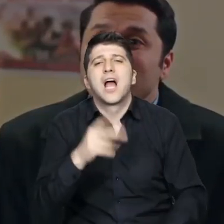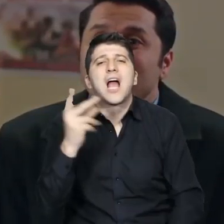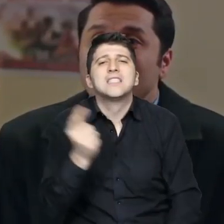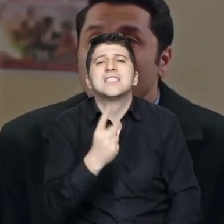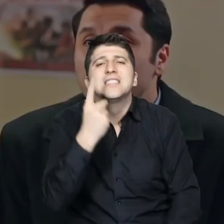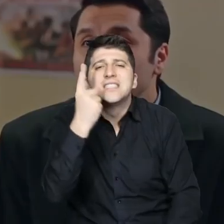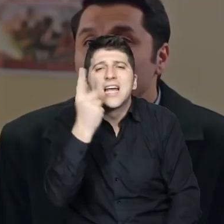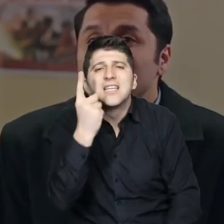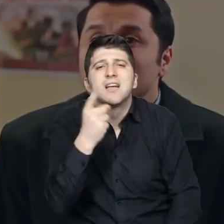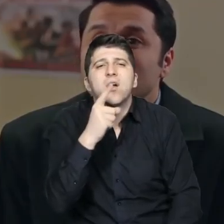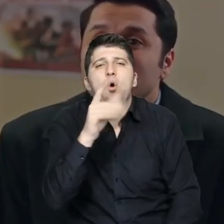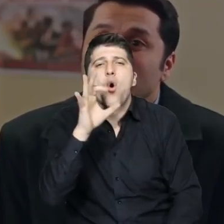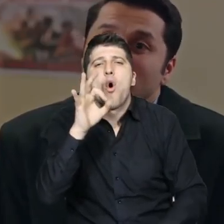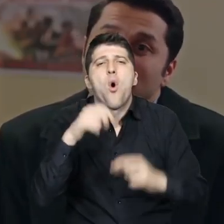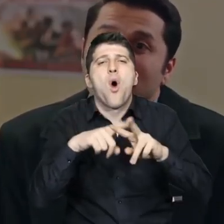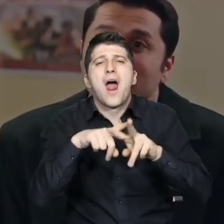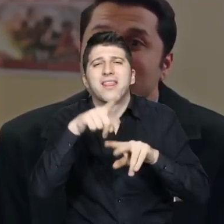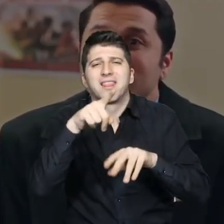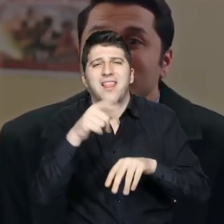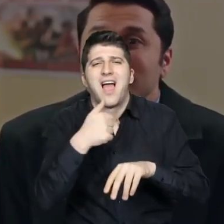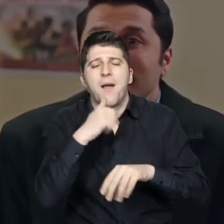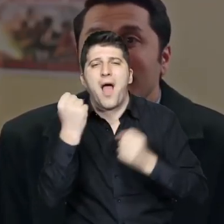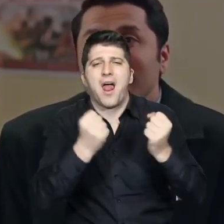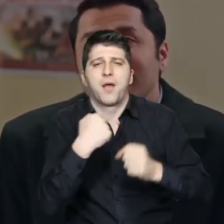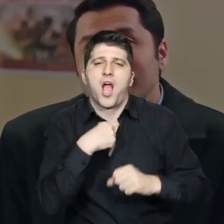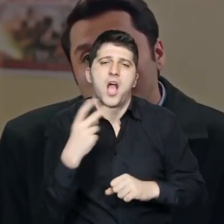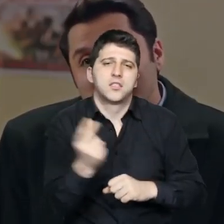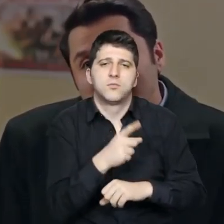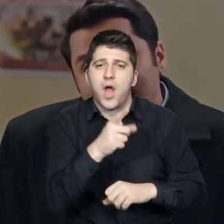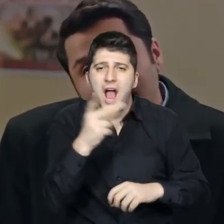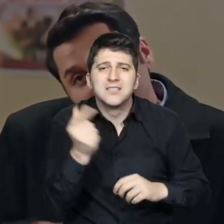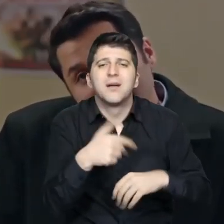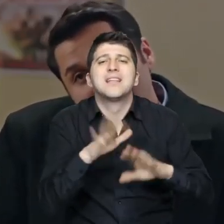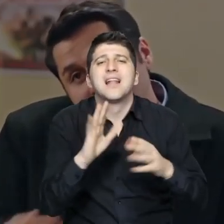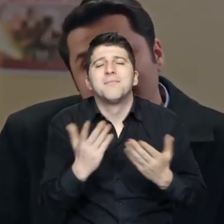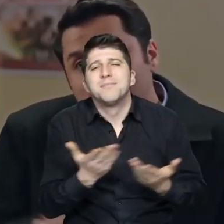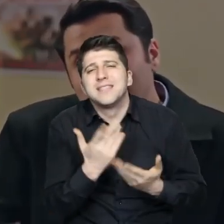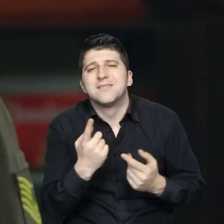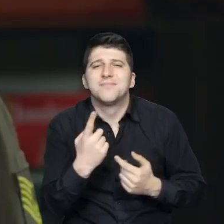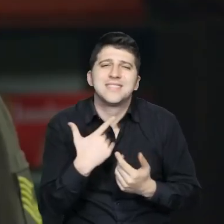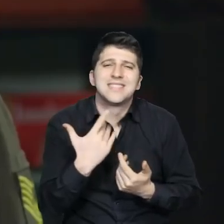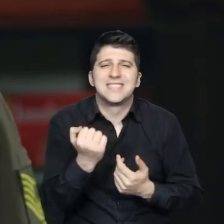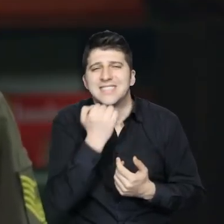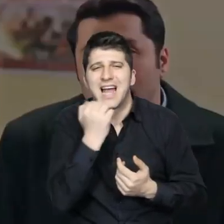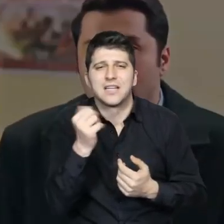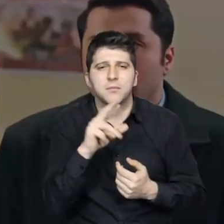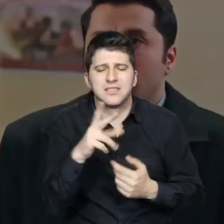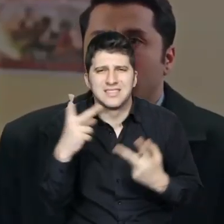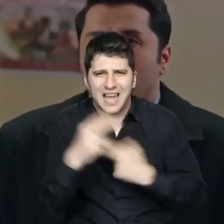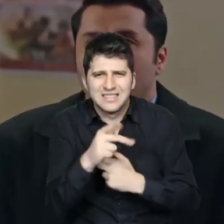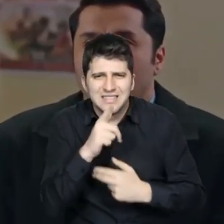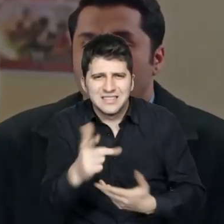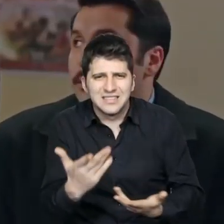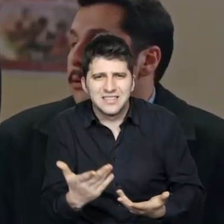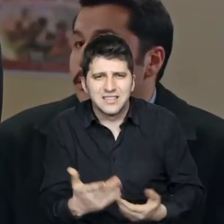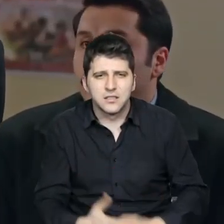tek şey Oral abimin arabası. Onu da ben kaçırdım. Yani kaçırmak değil de daha bir yer değiştirmek gibi. Kes!